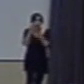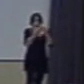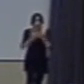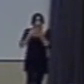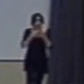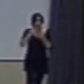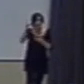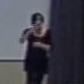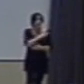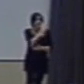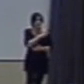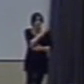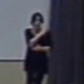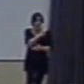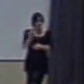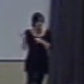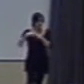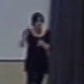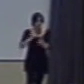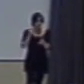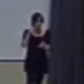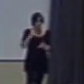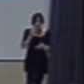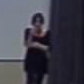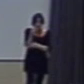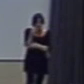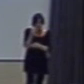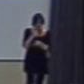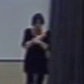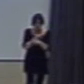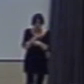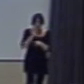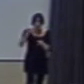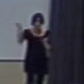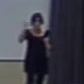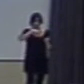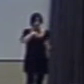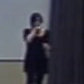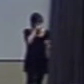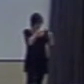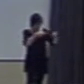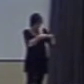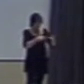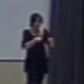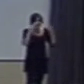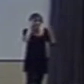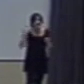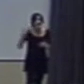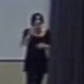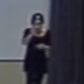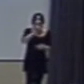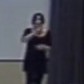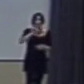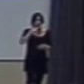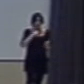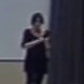a Washington, la Kim Gattas, per tant, només veient el que passa a Twitter es podia fer una idea més o menys per on anaven els dubtes dels siris quan el president havia